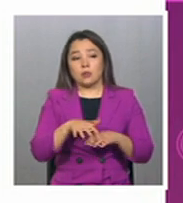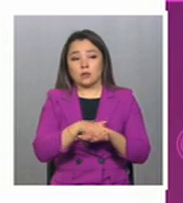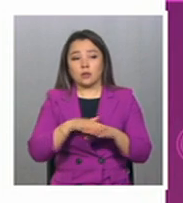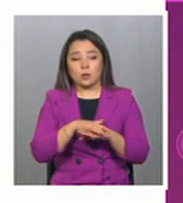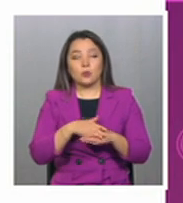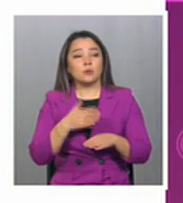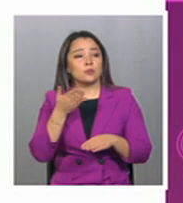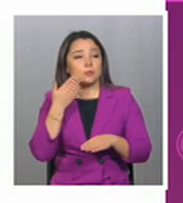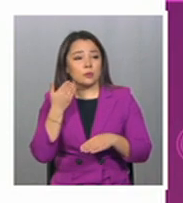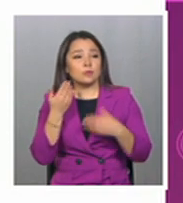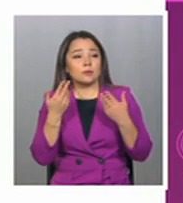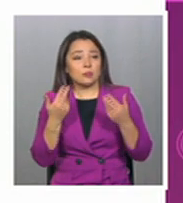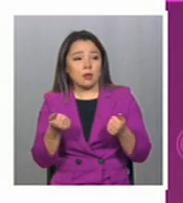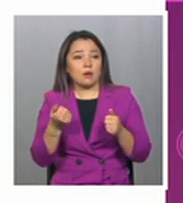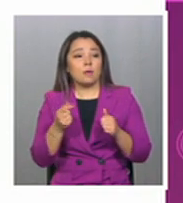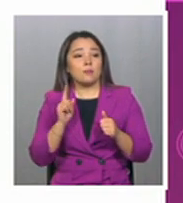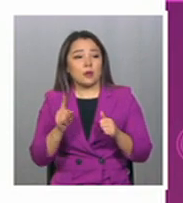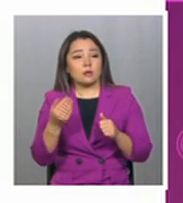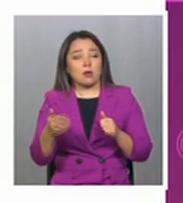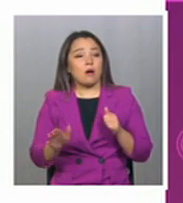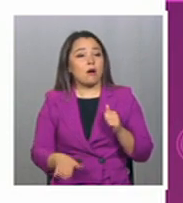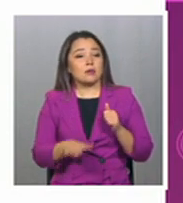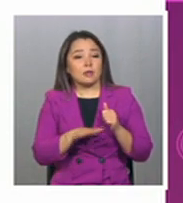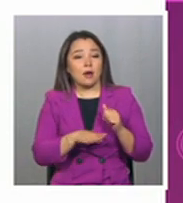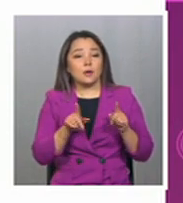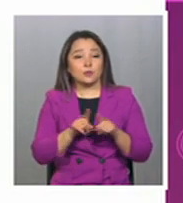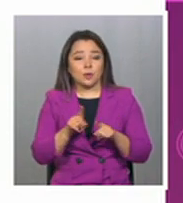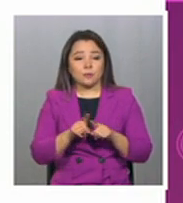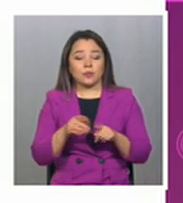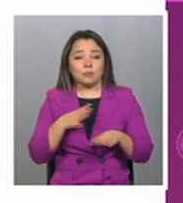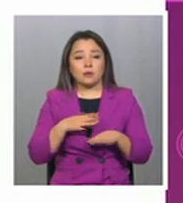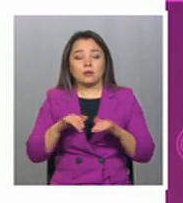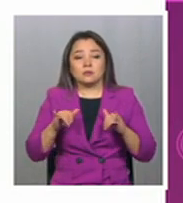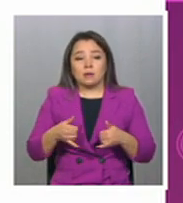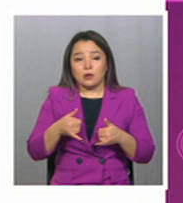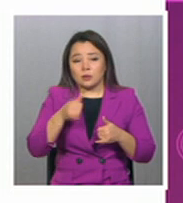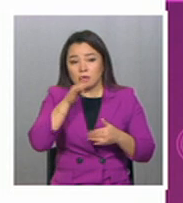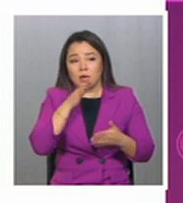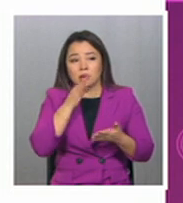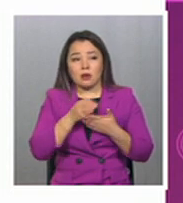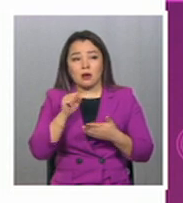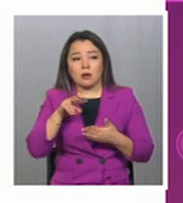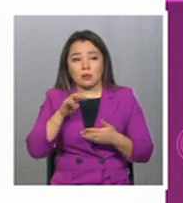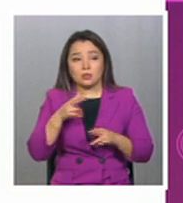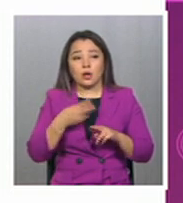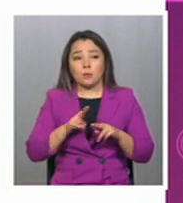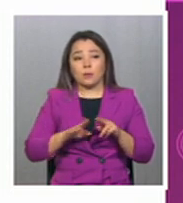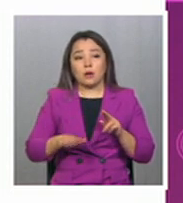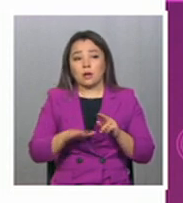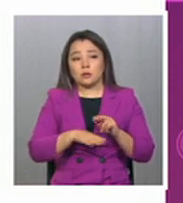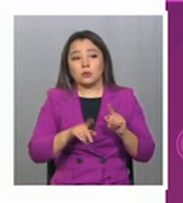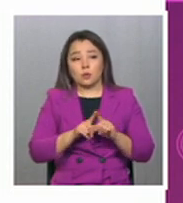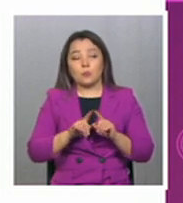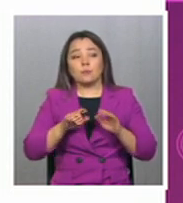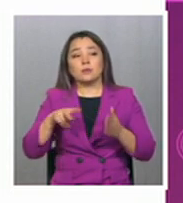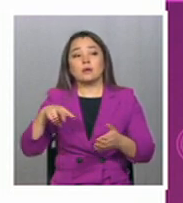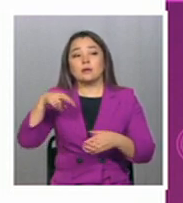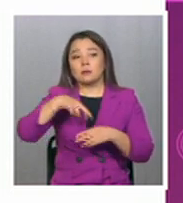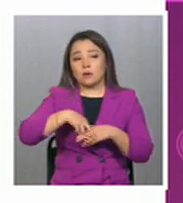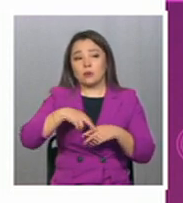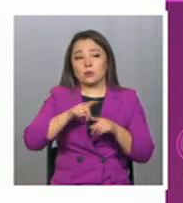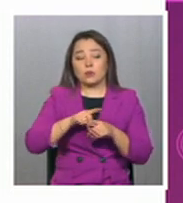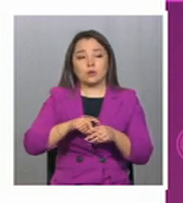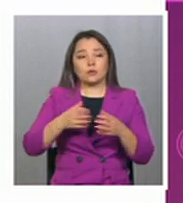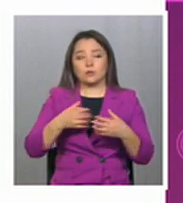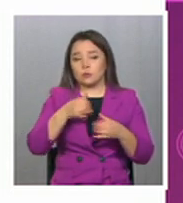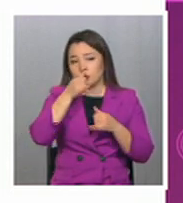емес. Бірақ сен аяқтарыңмен ат бүйірін қыса алмайсың, алым. Бұл аяқтарың атқа салт мінуге жарамайды.